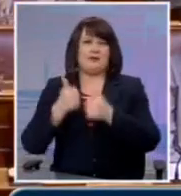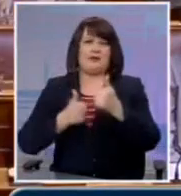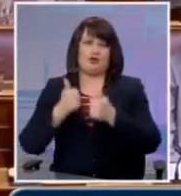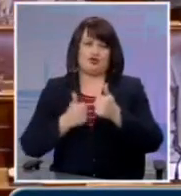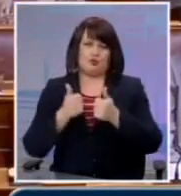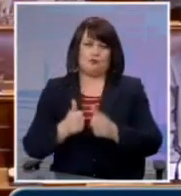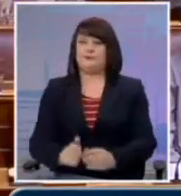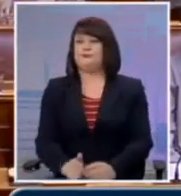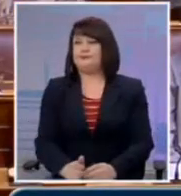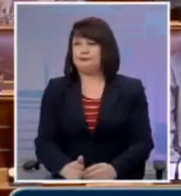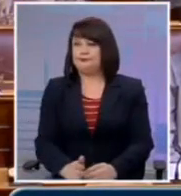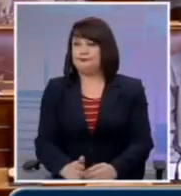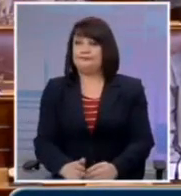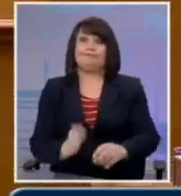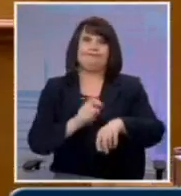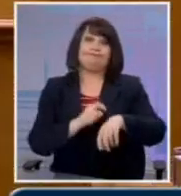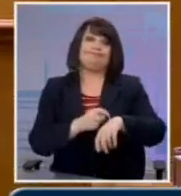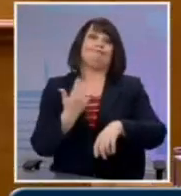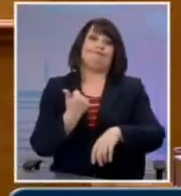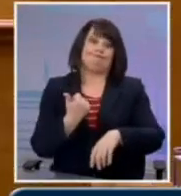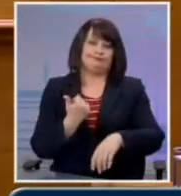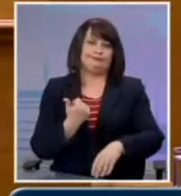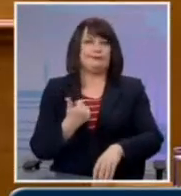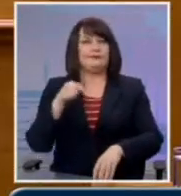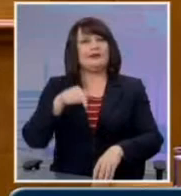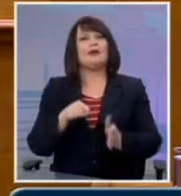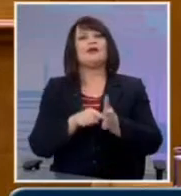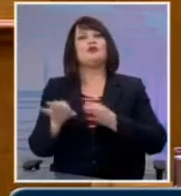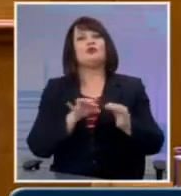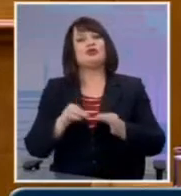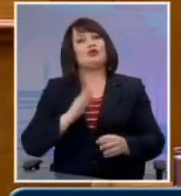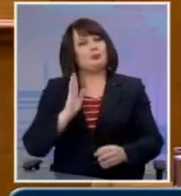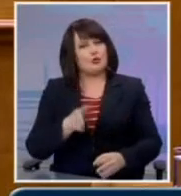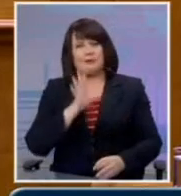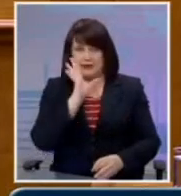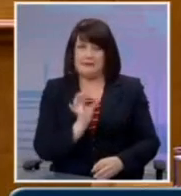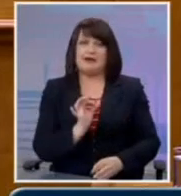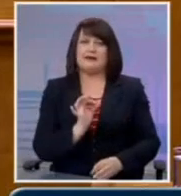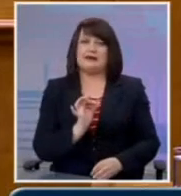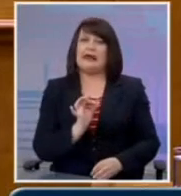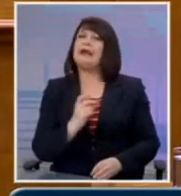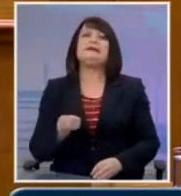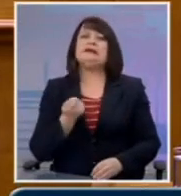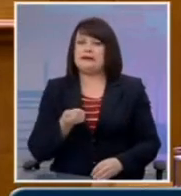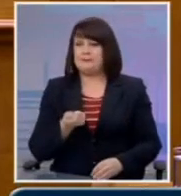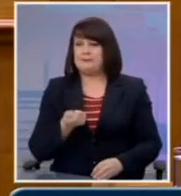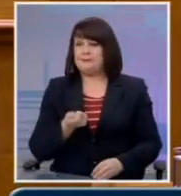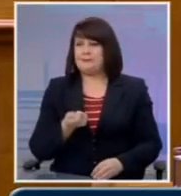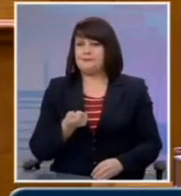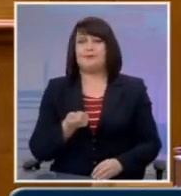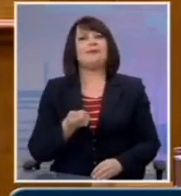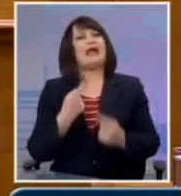διαγωνισμός. Δεν έχω άλλο χρόνο. Αυτό το νομοσχέδιο θα μπορούσε πραγματικά να αποτελέσει